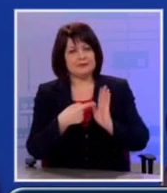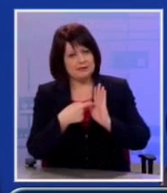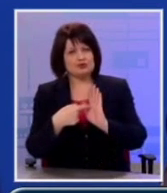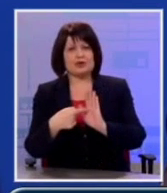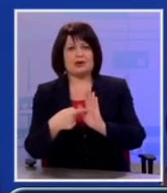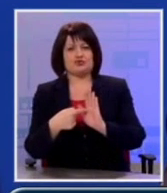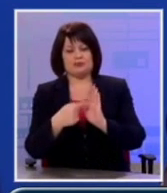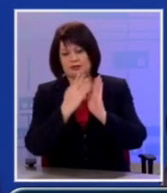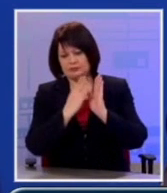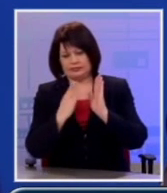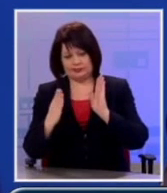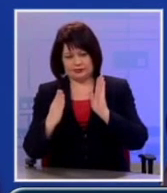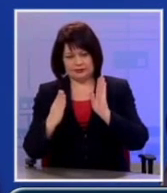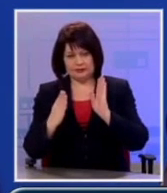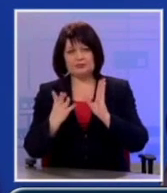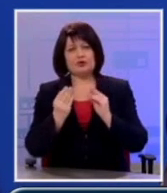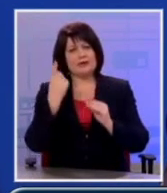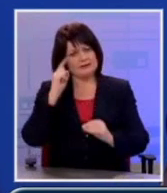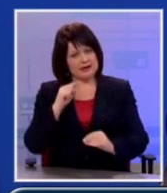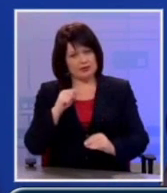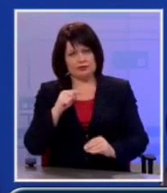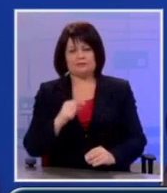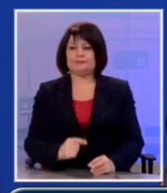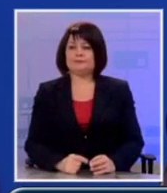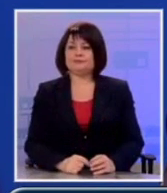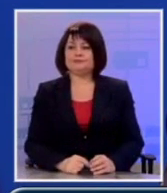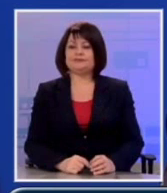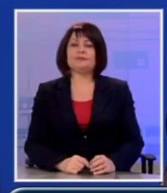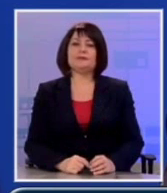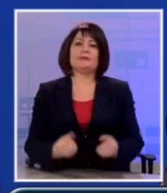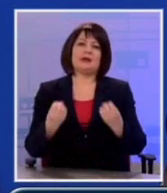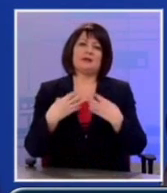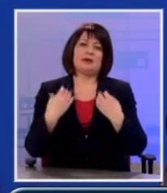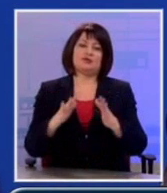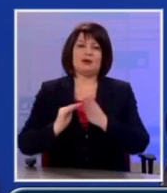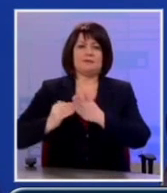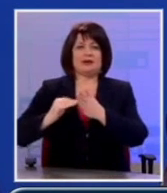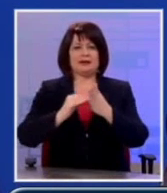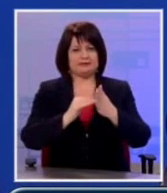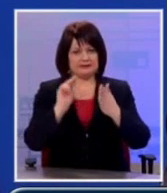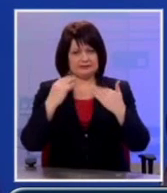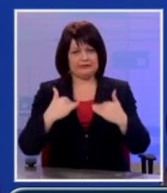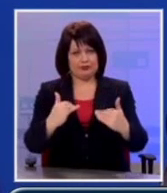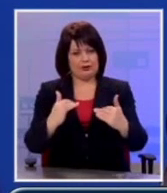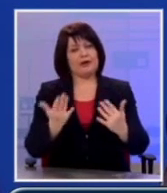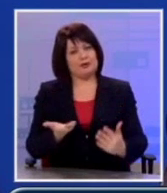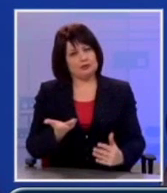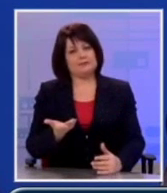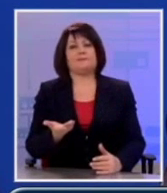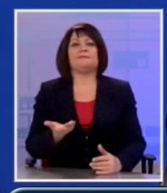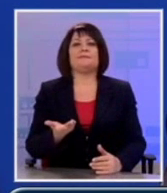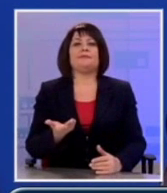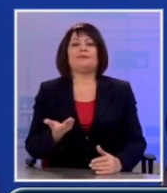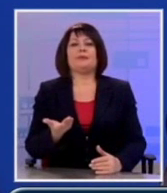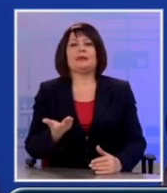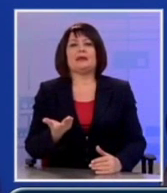παρουσιάσουμε, γιατί ίσως δεν είναι γνωστό σε πολλούς. Ενημερώθηκα από τις υπηρεσίες της Βουλής ότι